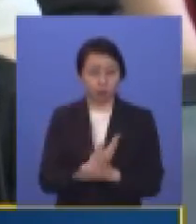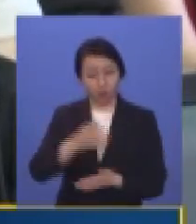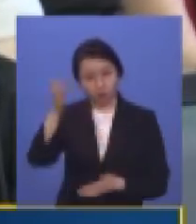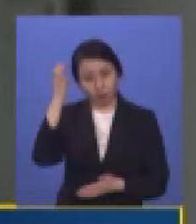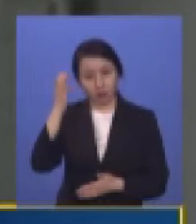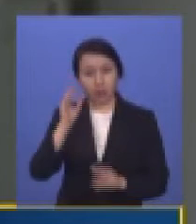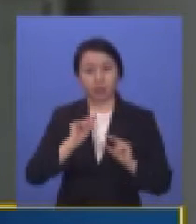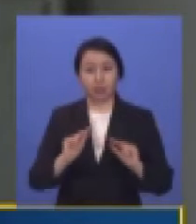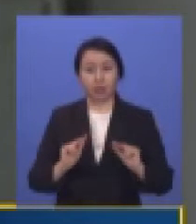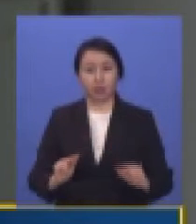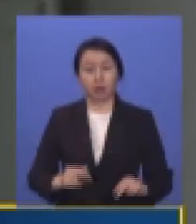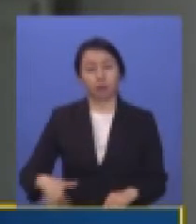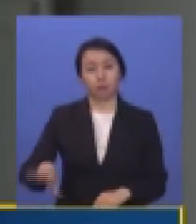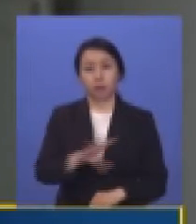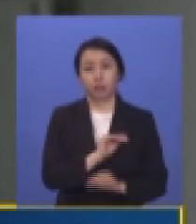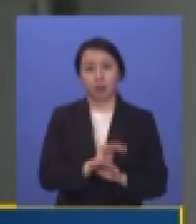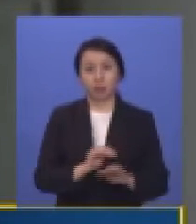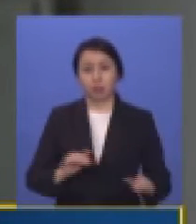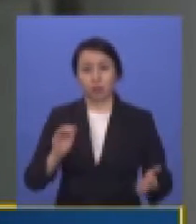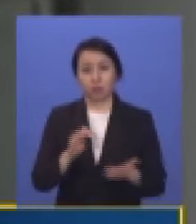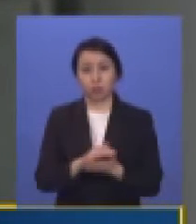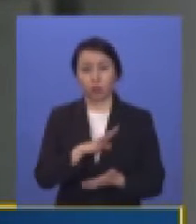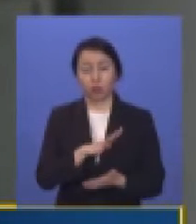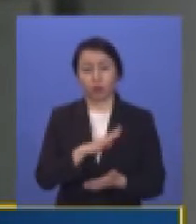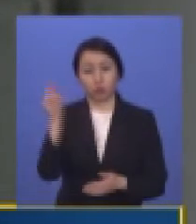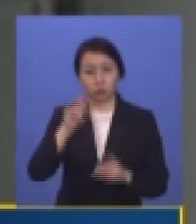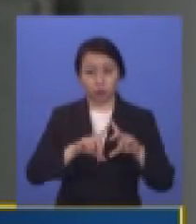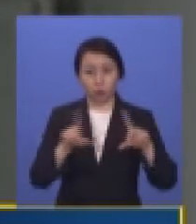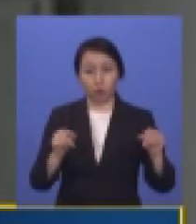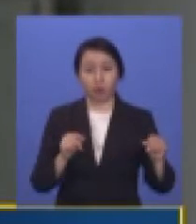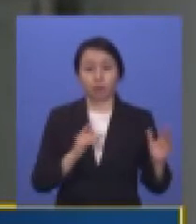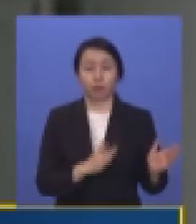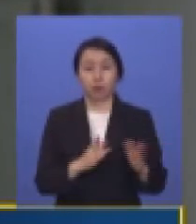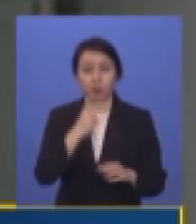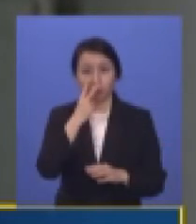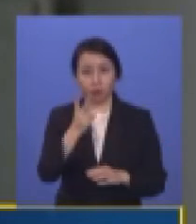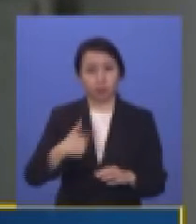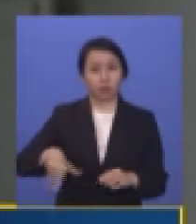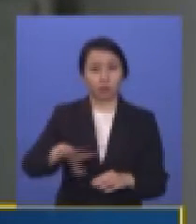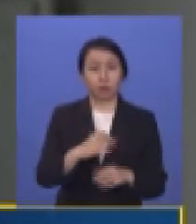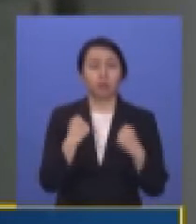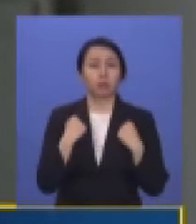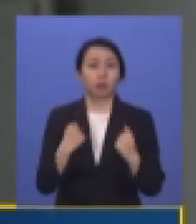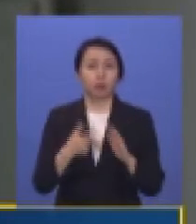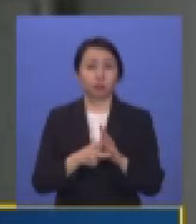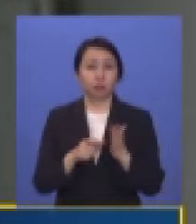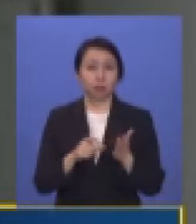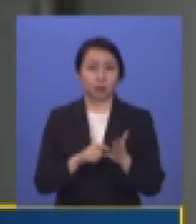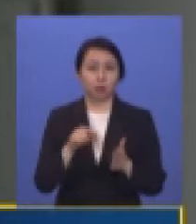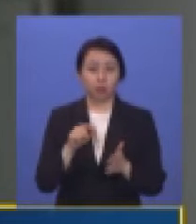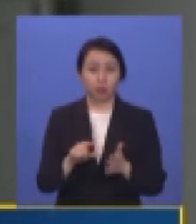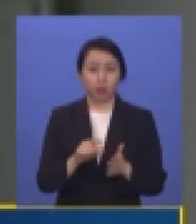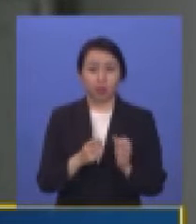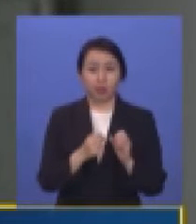образование тренера. Всех детей мы ознакомили с нашей школой-интернатом, показали все наши спортивные залы. У нас